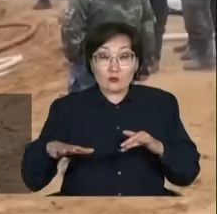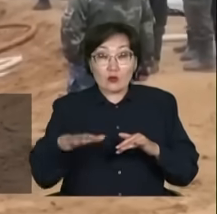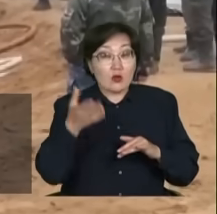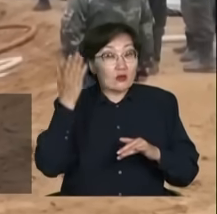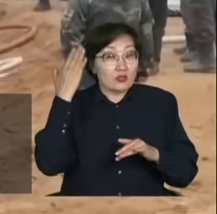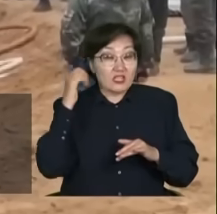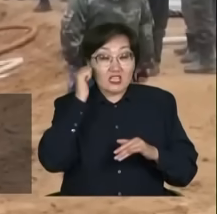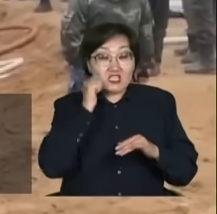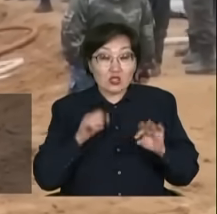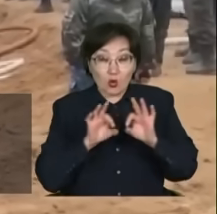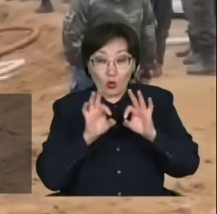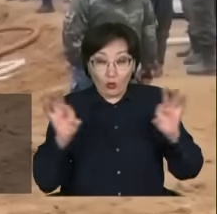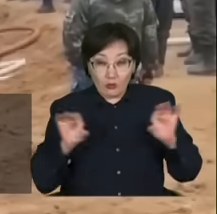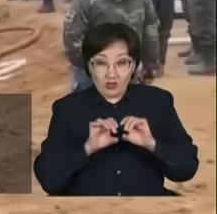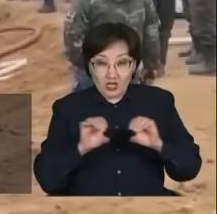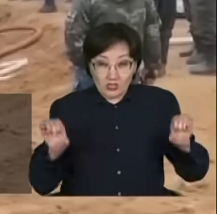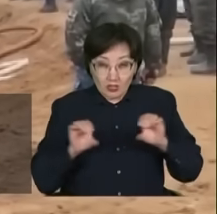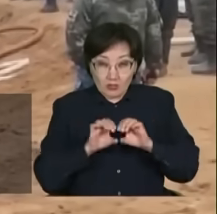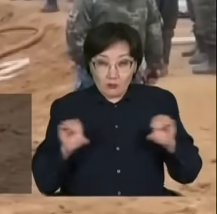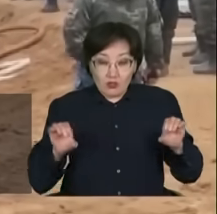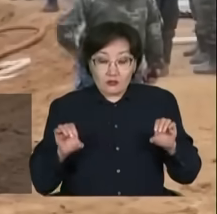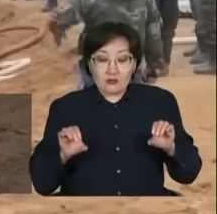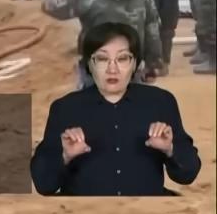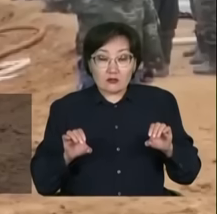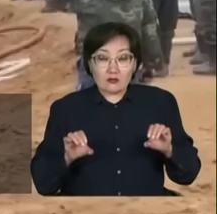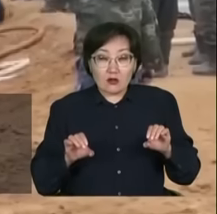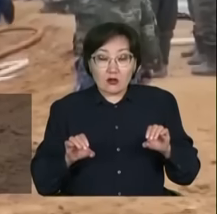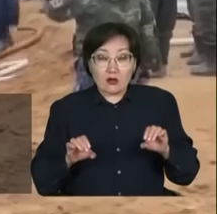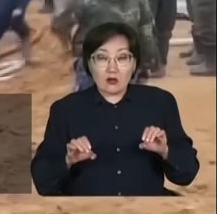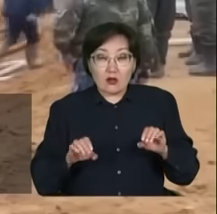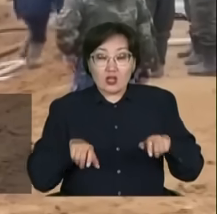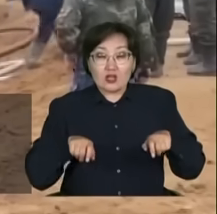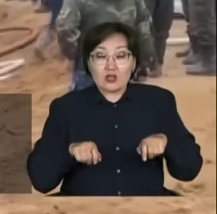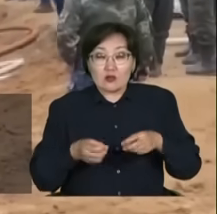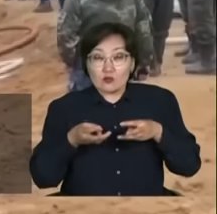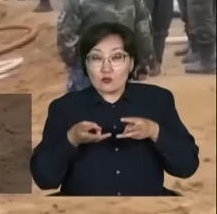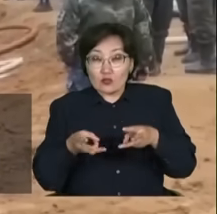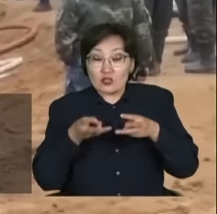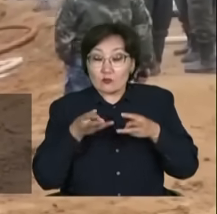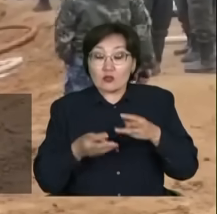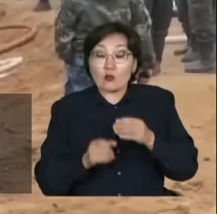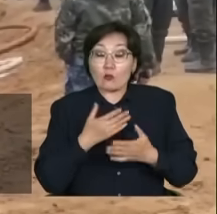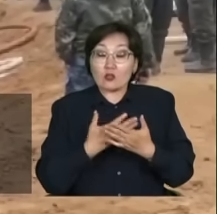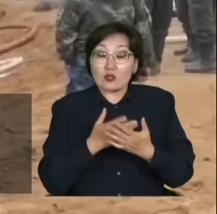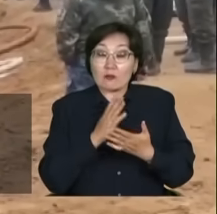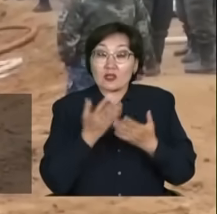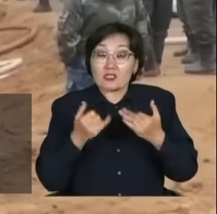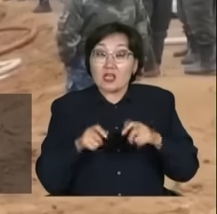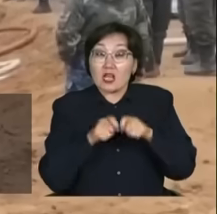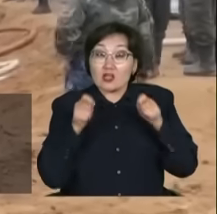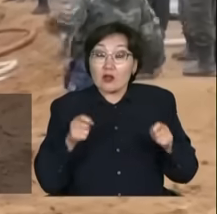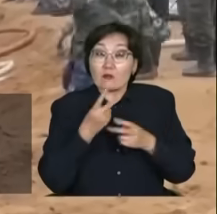ескі құбырлардан кетіп жатыр деген болжам бар. Қазіргі уақытта оны ашып қараудың мүмкіндігі жоқ.